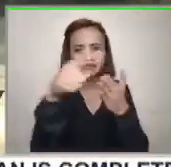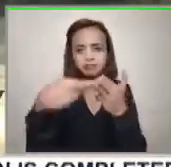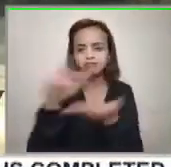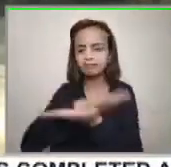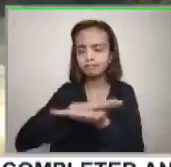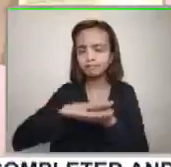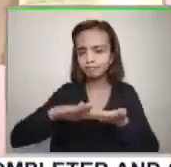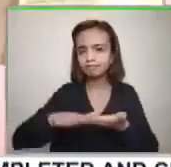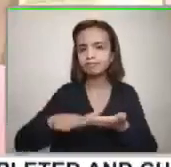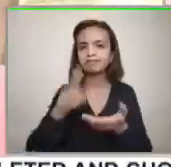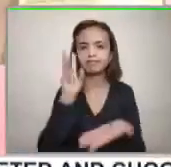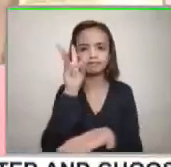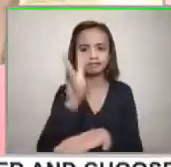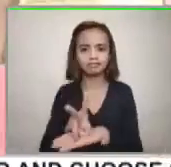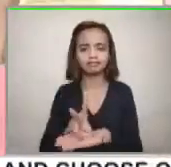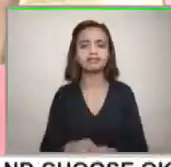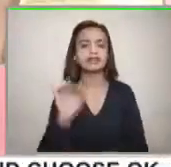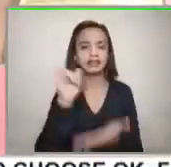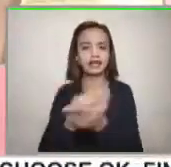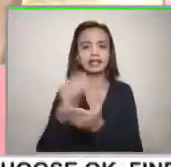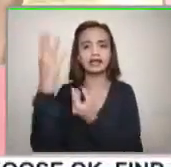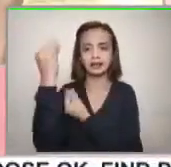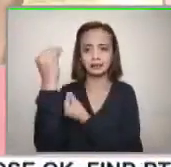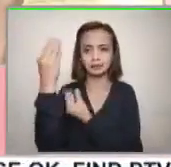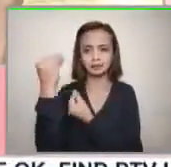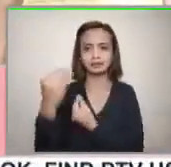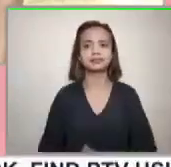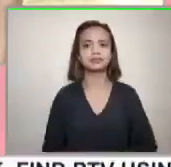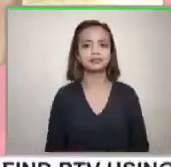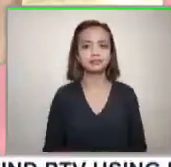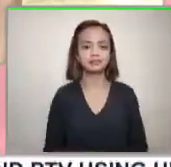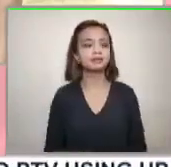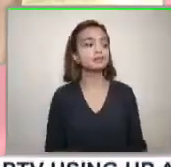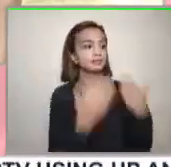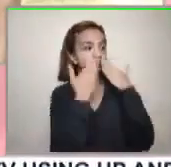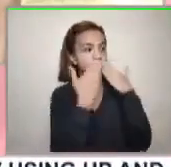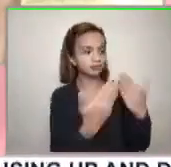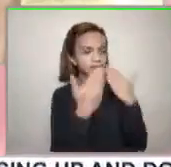Balik sa iyo, Dayan. Maraming salamat sa iyo, Kenneth Paciente.